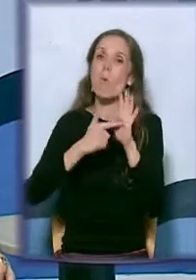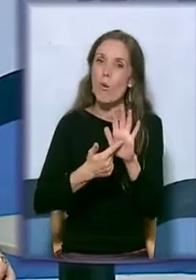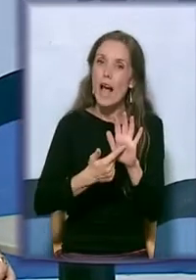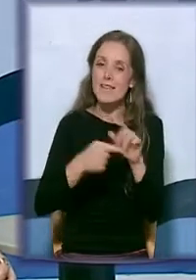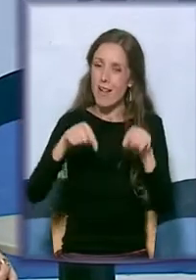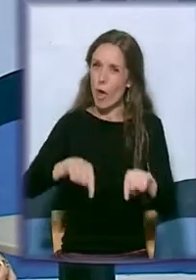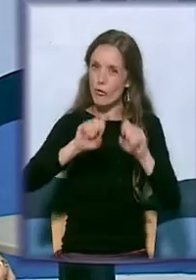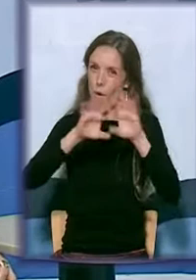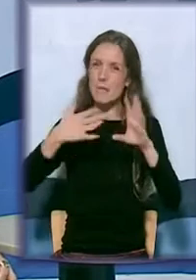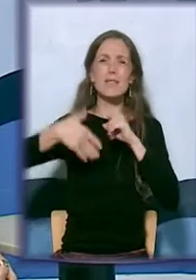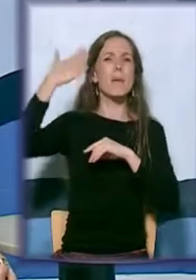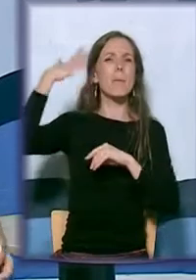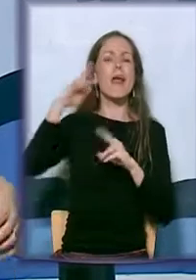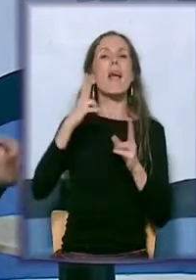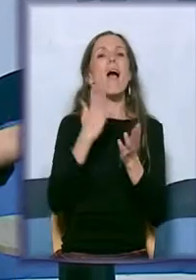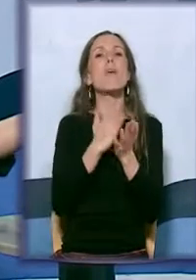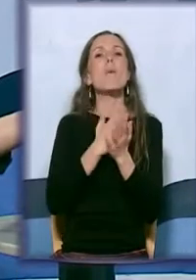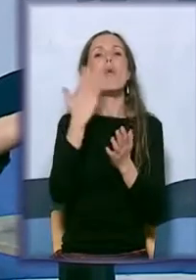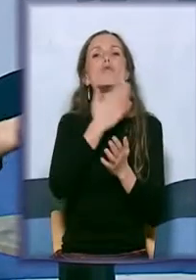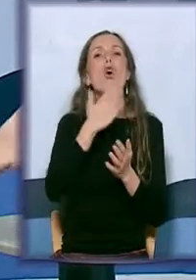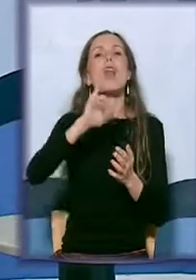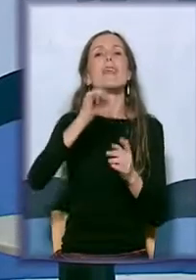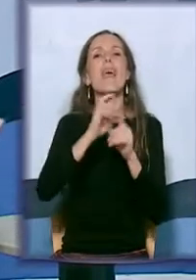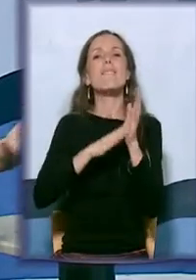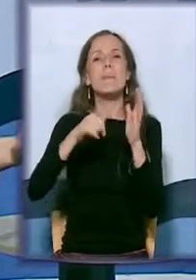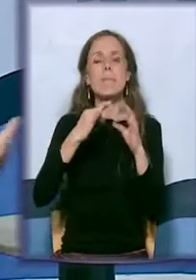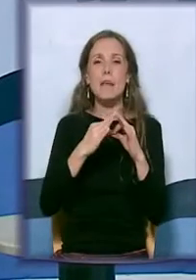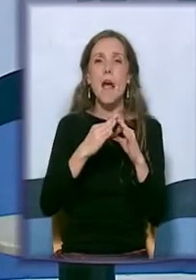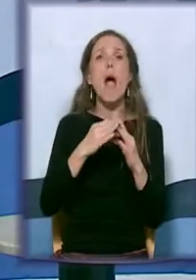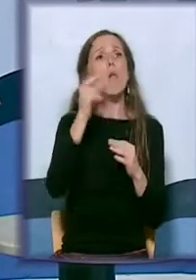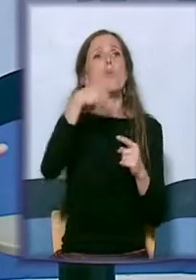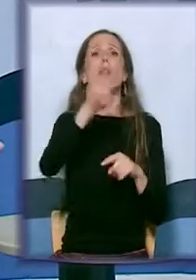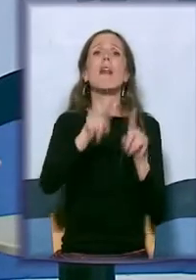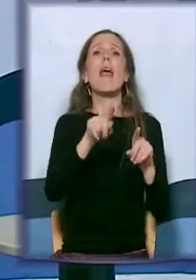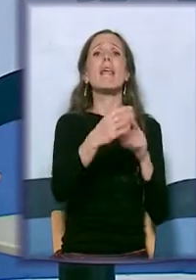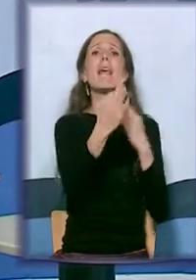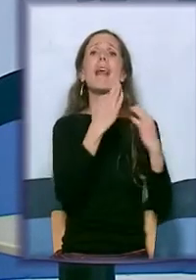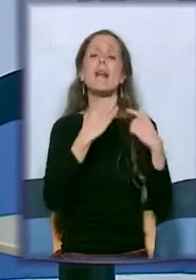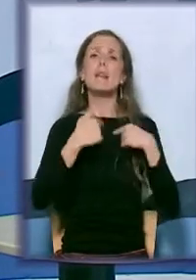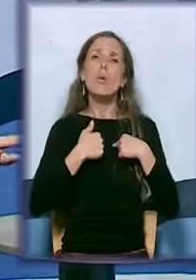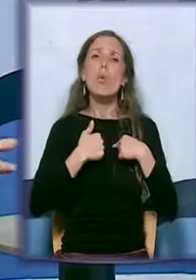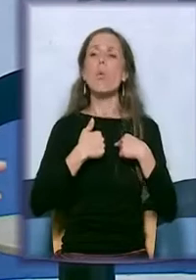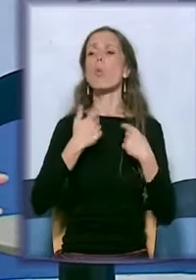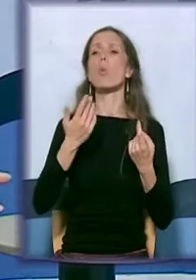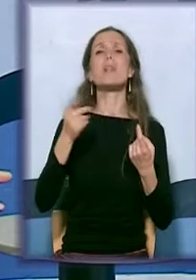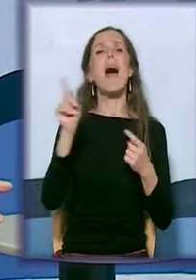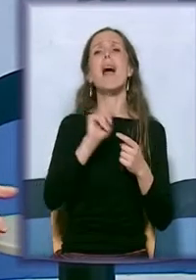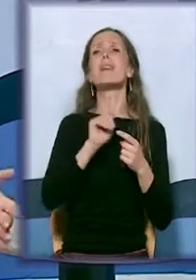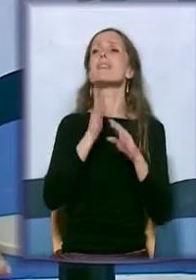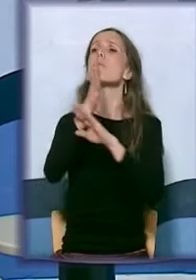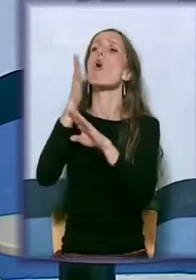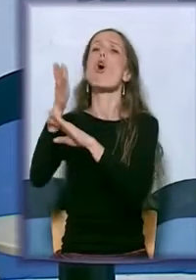Jefimija, dobijamo kritike da ne obilazimo ostale opštine. Nije istina, možda ljudi ne gledaju u to vreme, ali mi imamo i reprizne